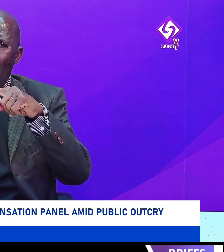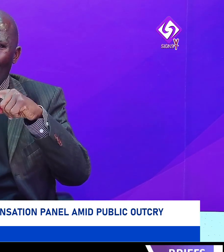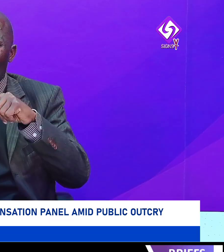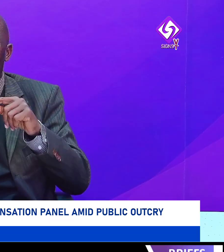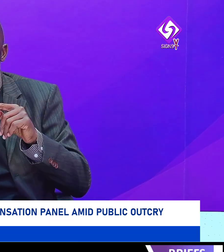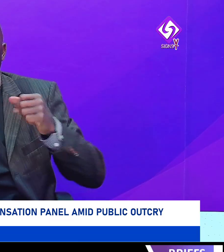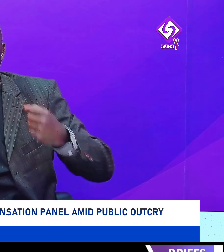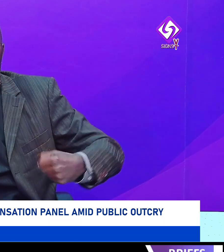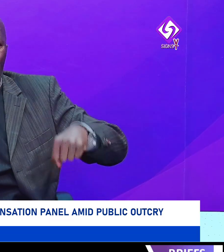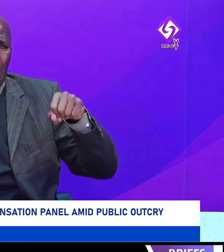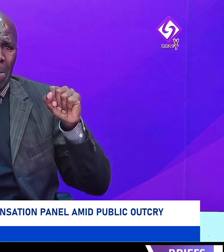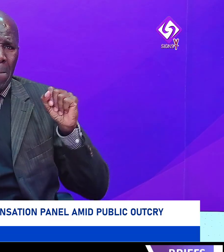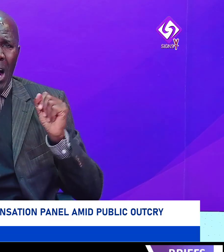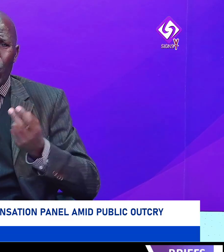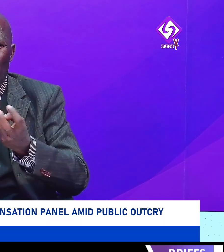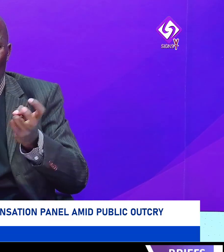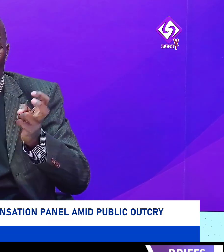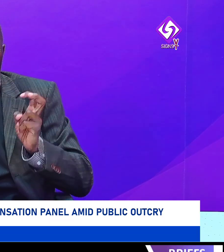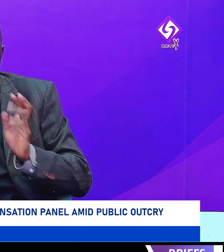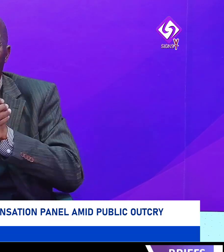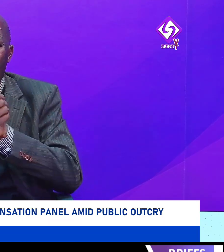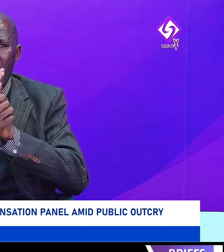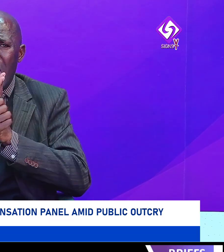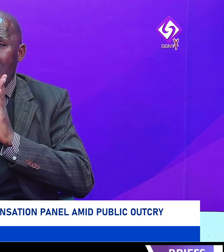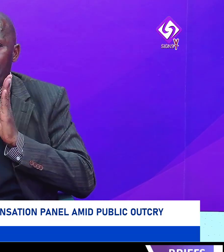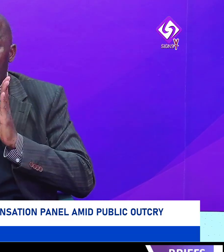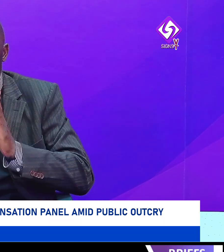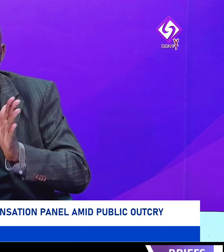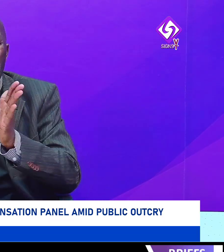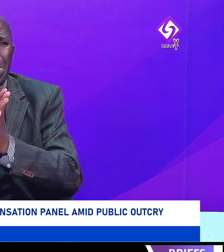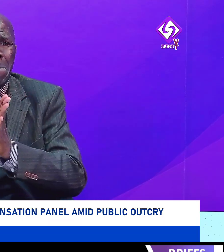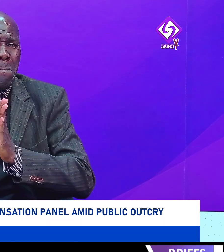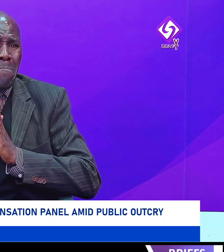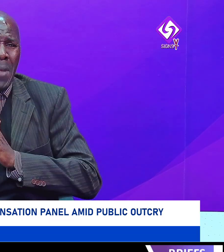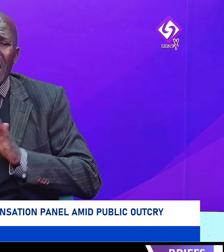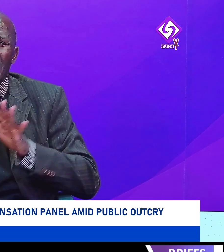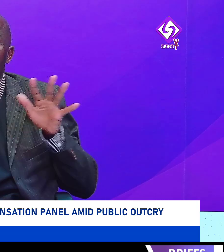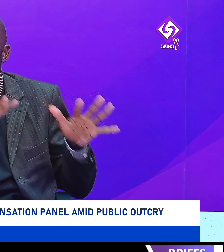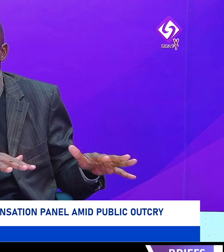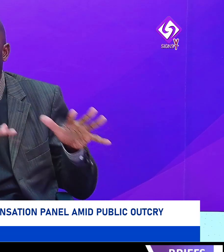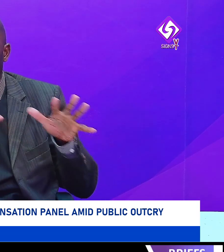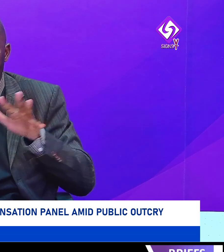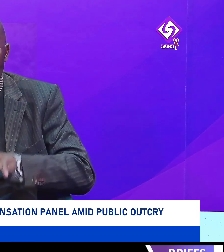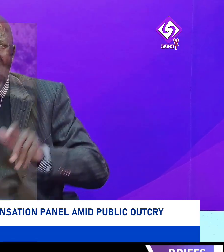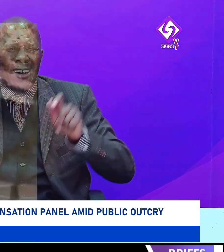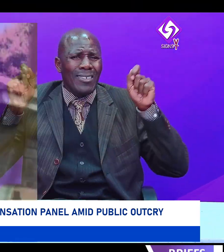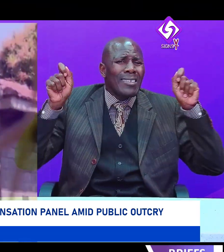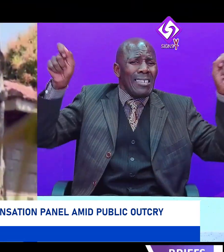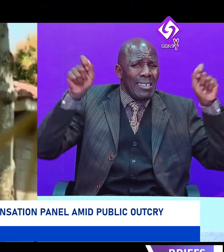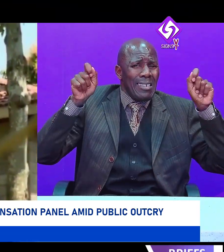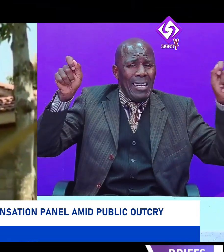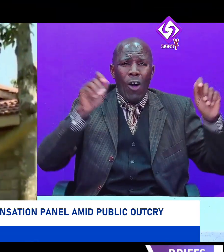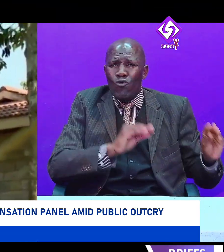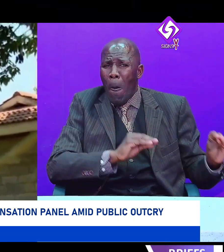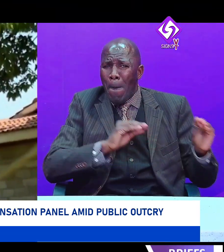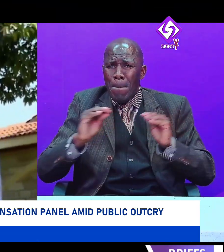has resigned from her position as Vice Chair of the panel of experts on the compensation of